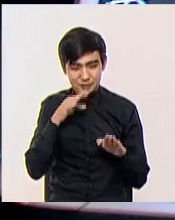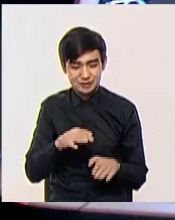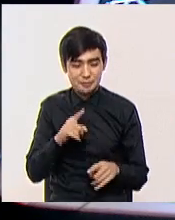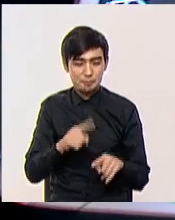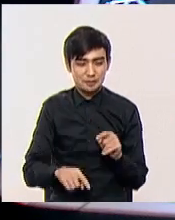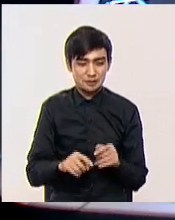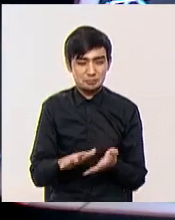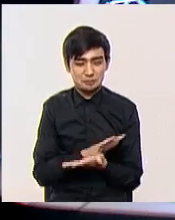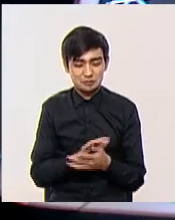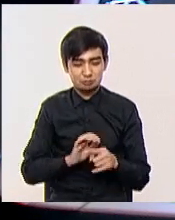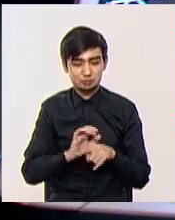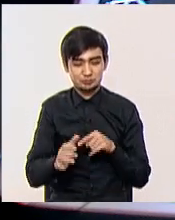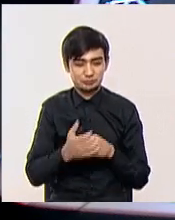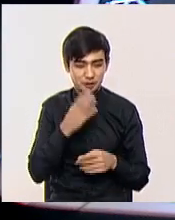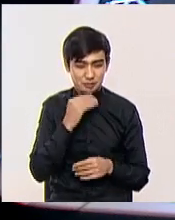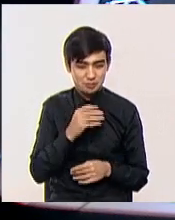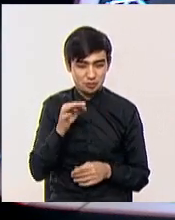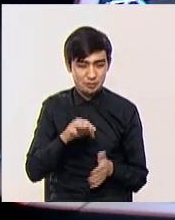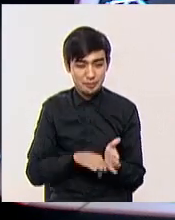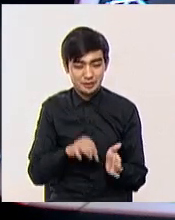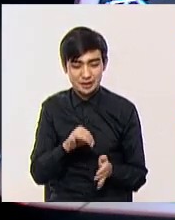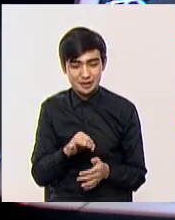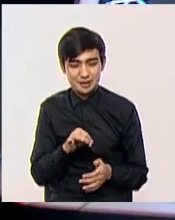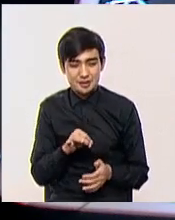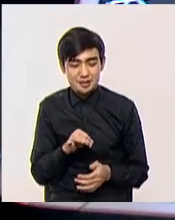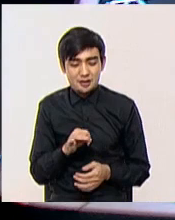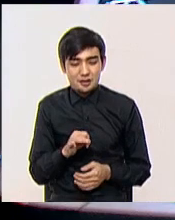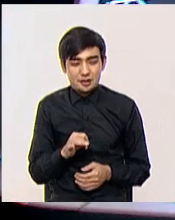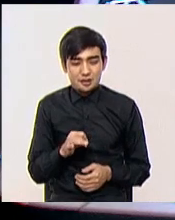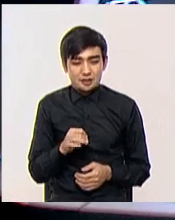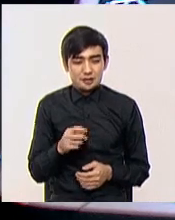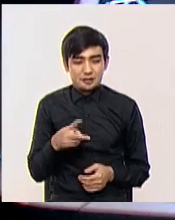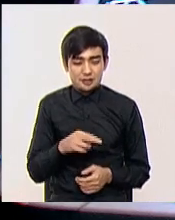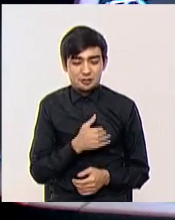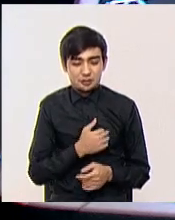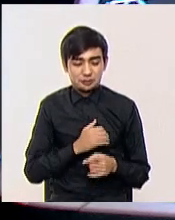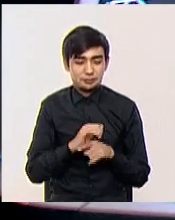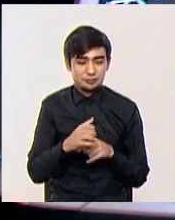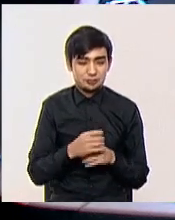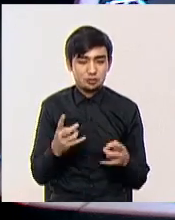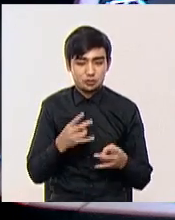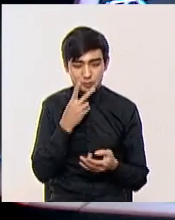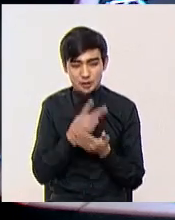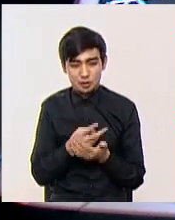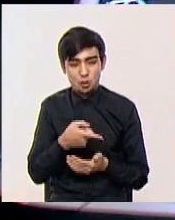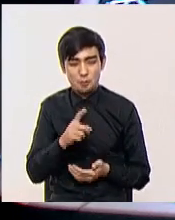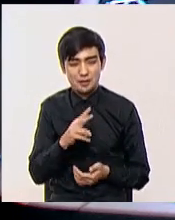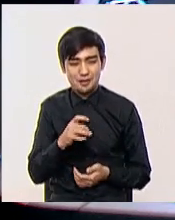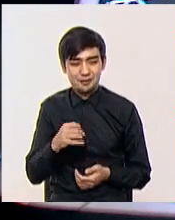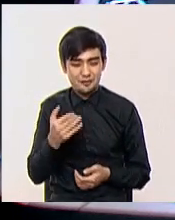бесплатные переводы из банка солидарность без комиссий для совершения операции необходимо указать только номер карты